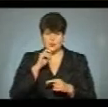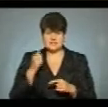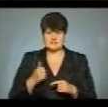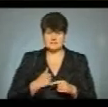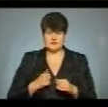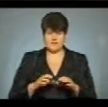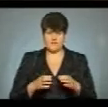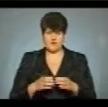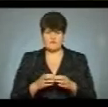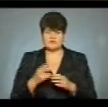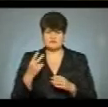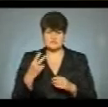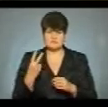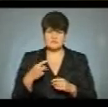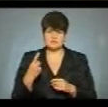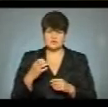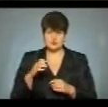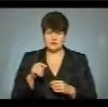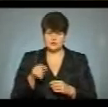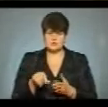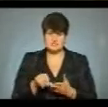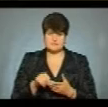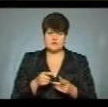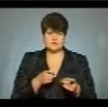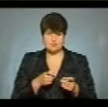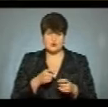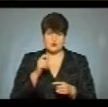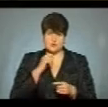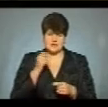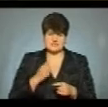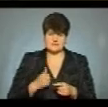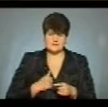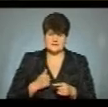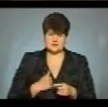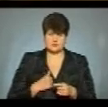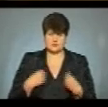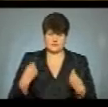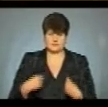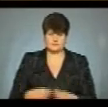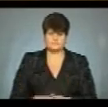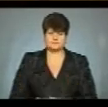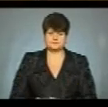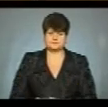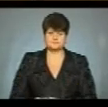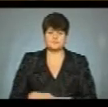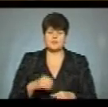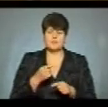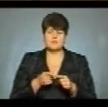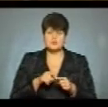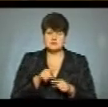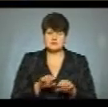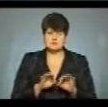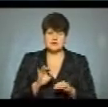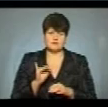військові формування 20-21 століття». Тут представлена зброя та українські військові однострої. Про цю експозицію розповідає